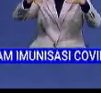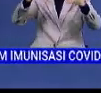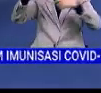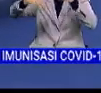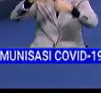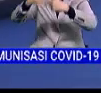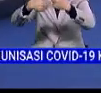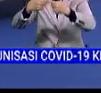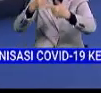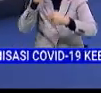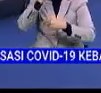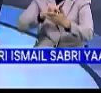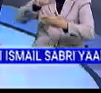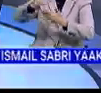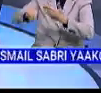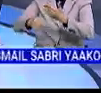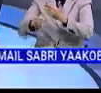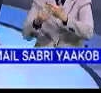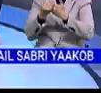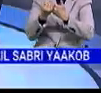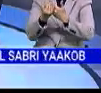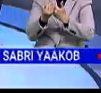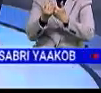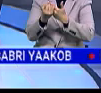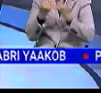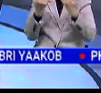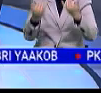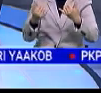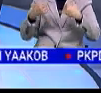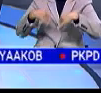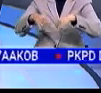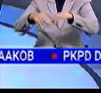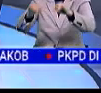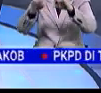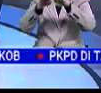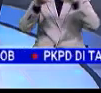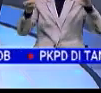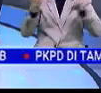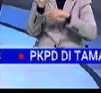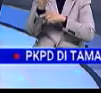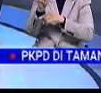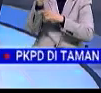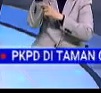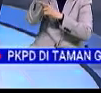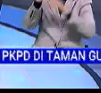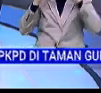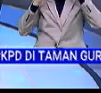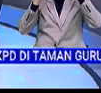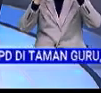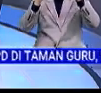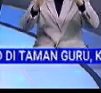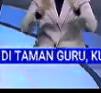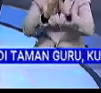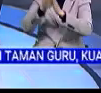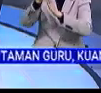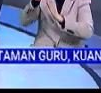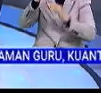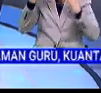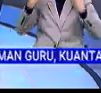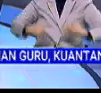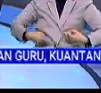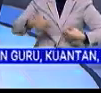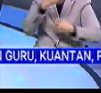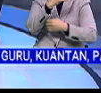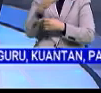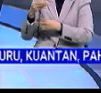Ladies. Off Life yang bakal diteruskan untuk fasa 2 bukan hanya menumpukan kepada pembangunan fizikal